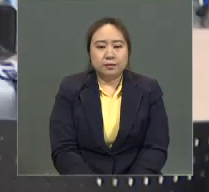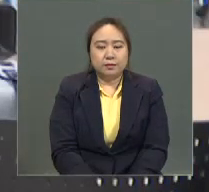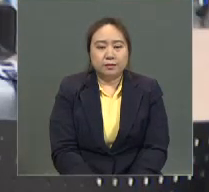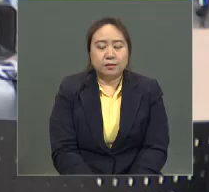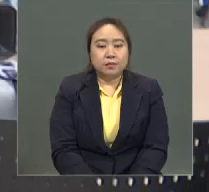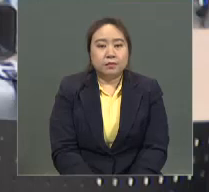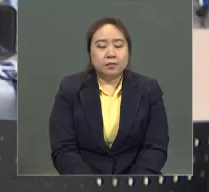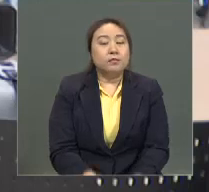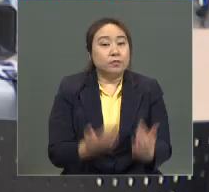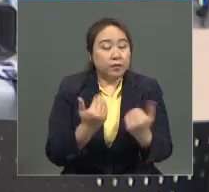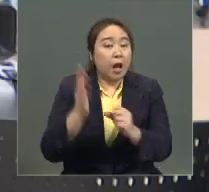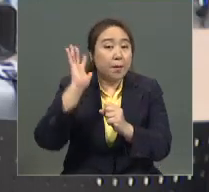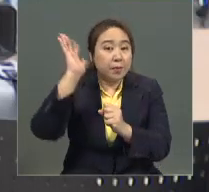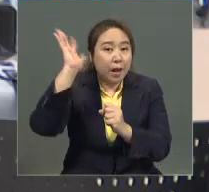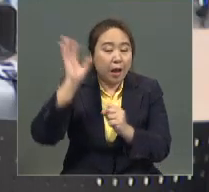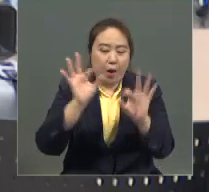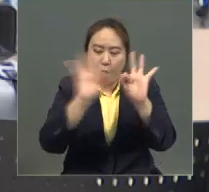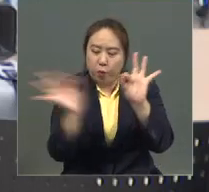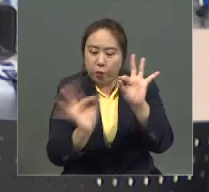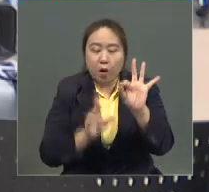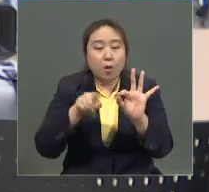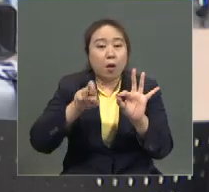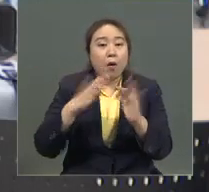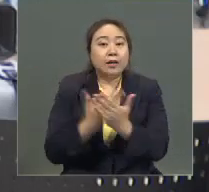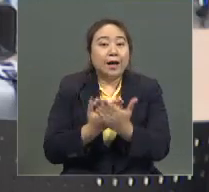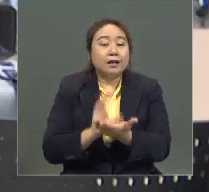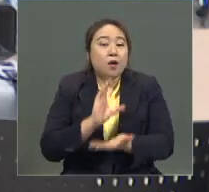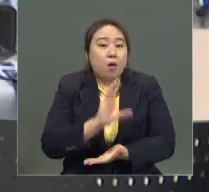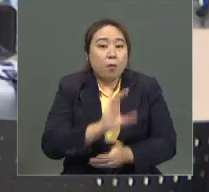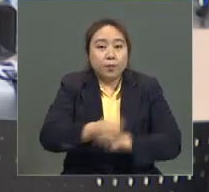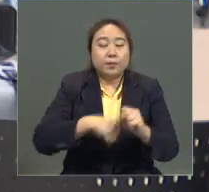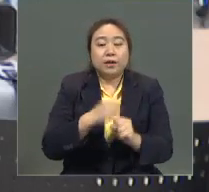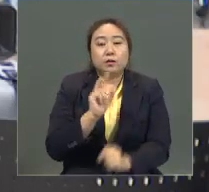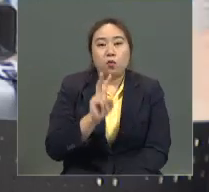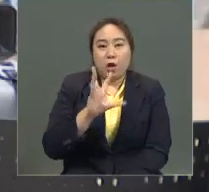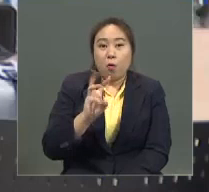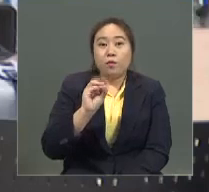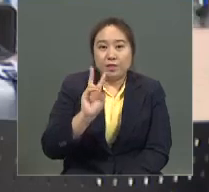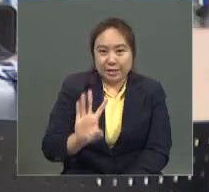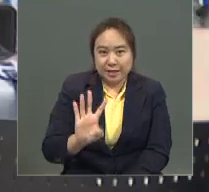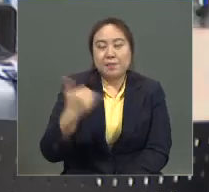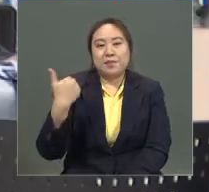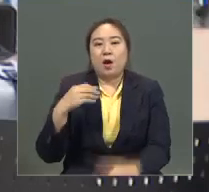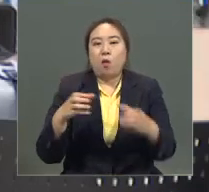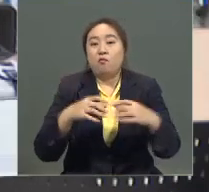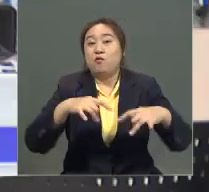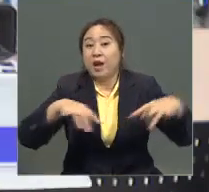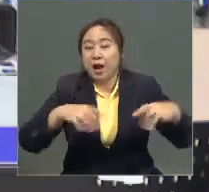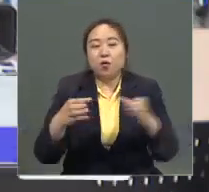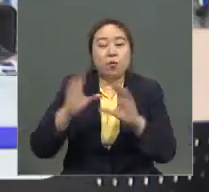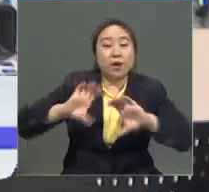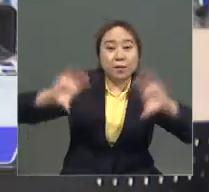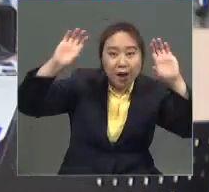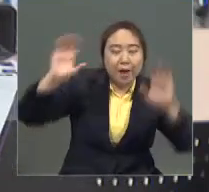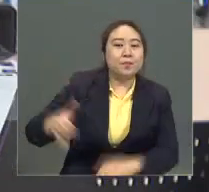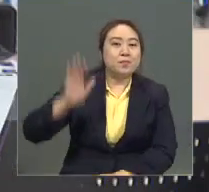คุณผู้ชมครับการอภิปรายร่างงบประมาณรายจ่ายประจำปีงบประมาณ2564ก็ยังคงมีฝ่ายค้านและฝ่ายรัฐบาลผลัดเปลี่ยนกันมา